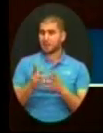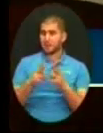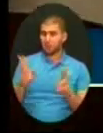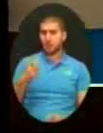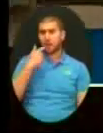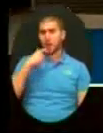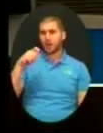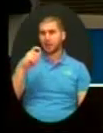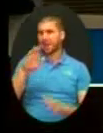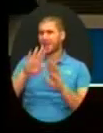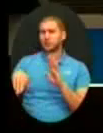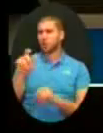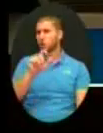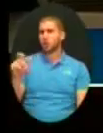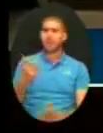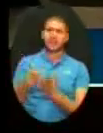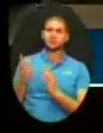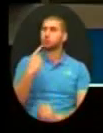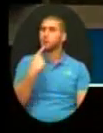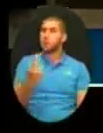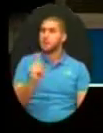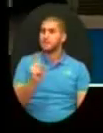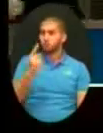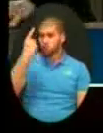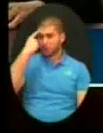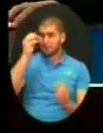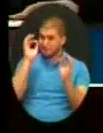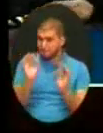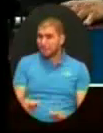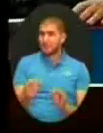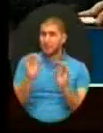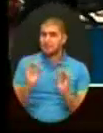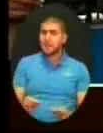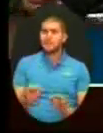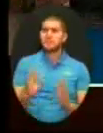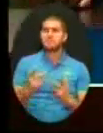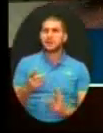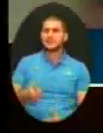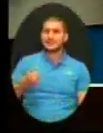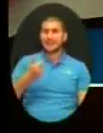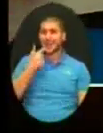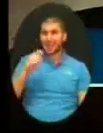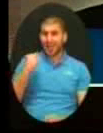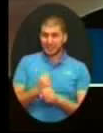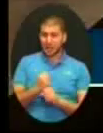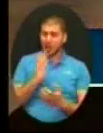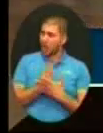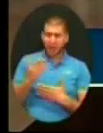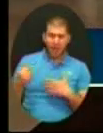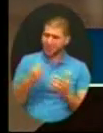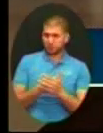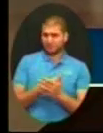דרעי. עזוב אותי מכתרות, עזוב אותי ממה שנאמר. מי שיודע באמת מה השר דרעי עשה בסוף, עד הרגע